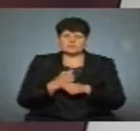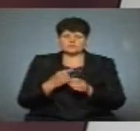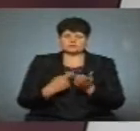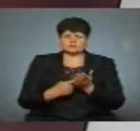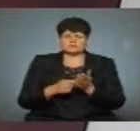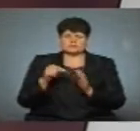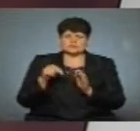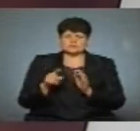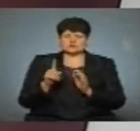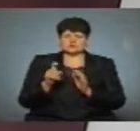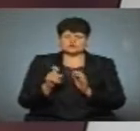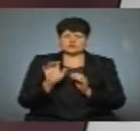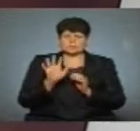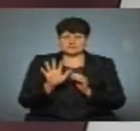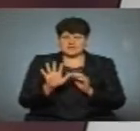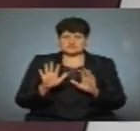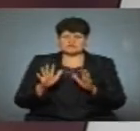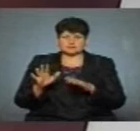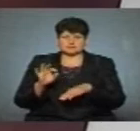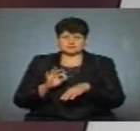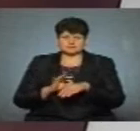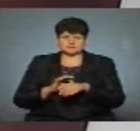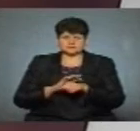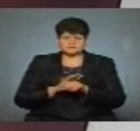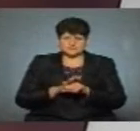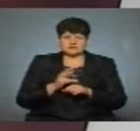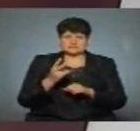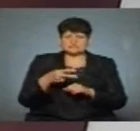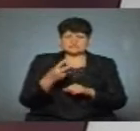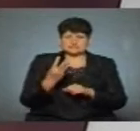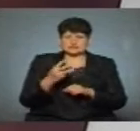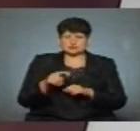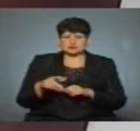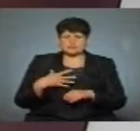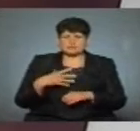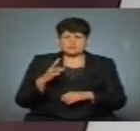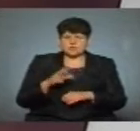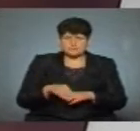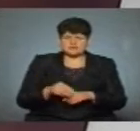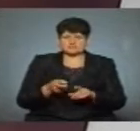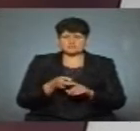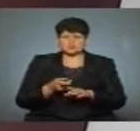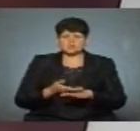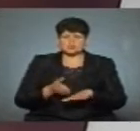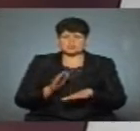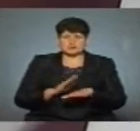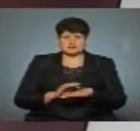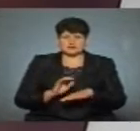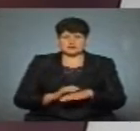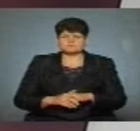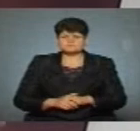підтвердили 1105 випадків коронавірусної інфекції, 23 людини померли через ускладнення від